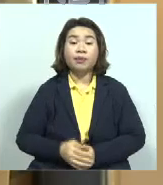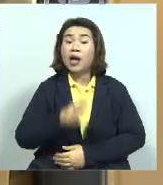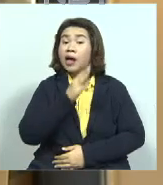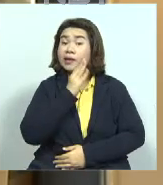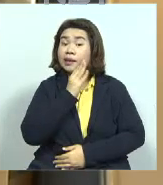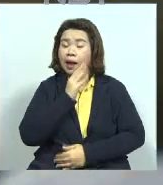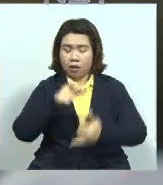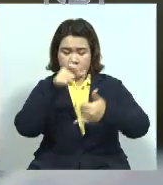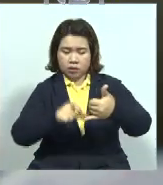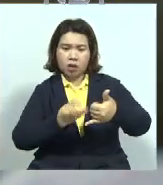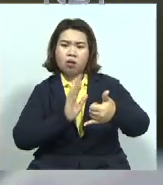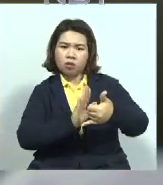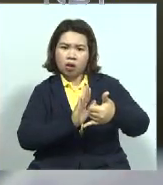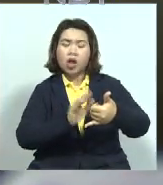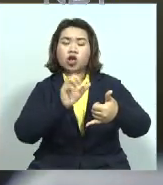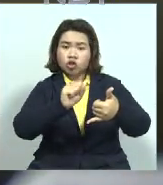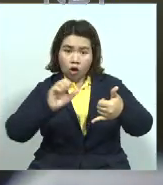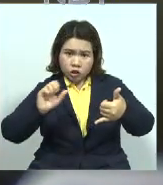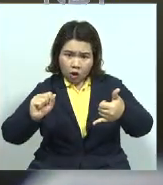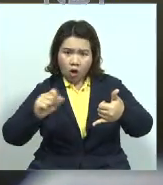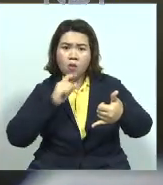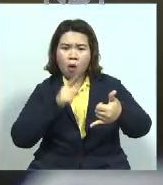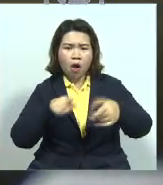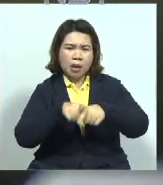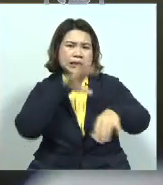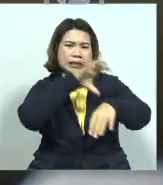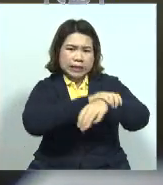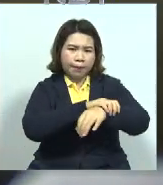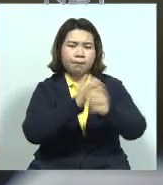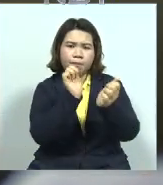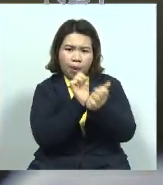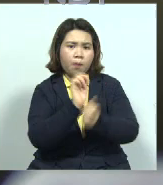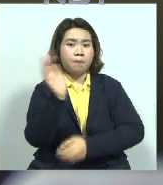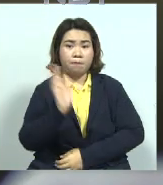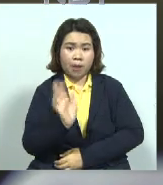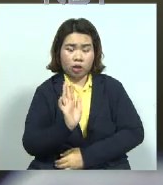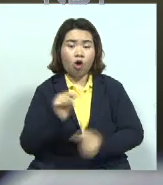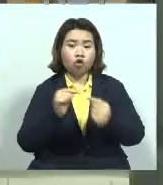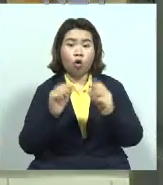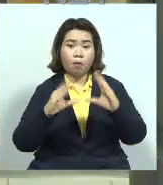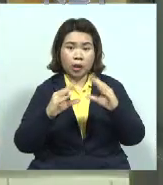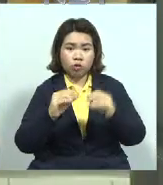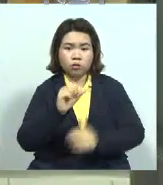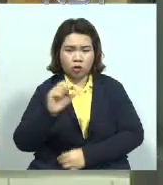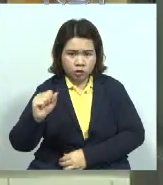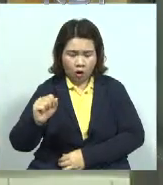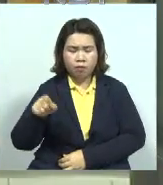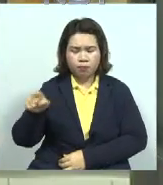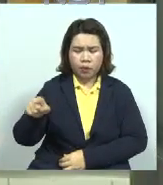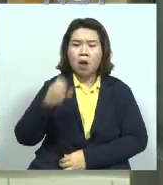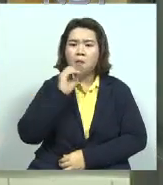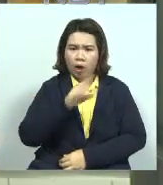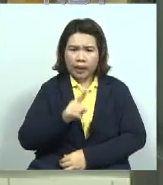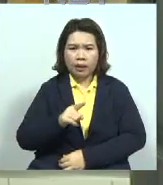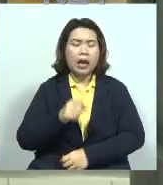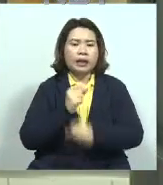ครองในฐานะสมาชิกรัฐสภาไม่ให้มีการจับกุมคุมขังดำเนินคดีในระหว่างสมัยประชุมนั้นนายเจตก็ย้ำว่าไม่สาม